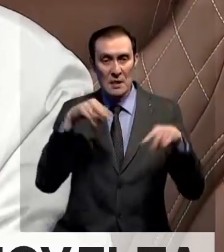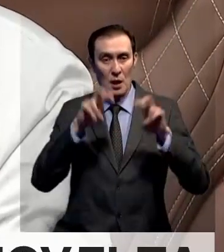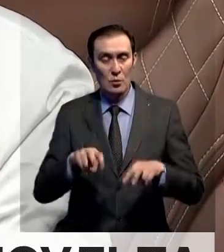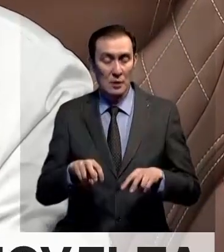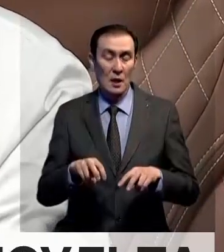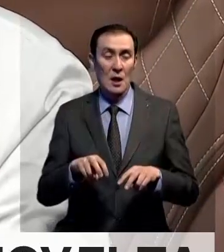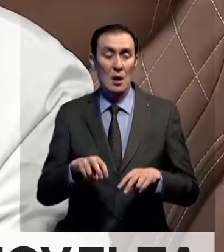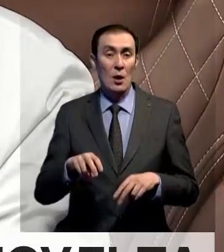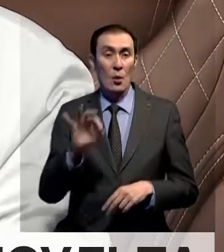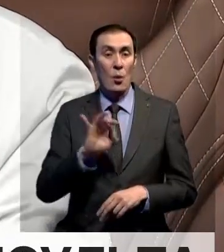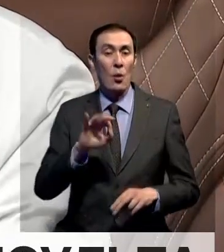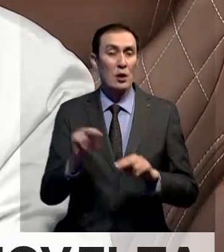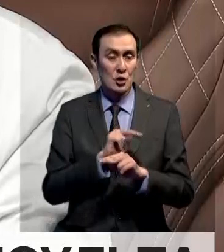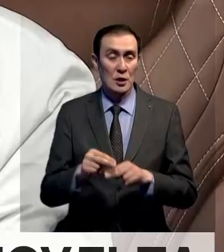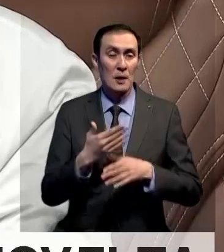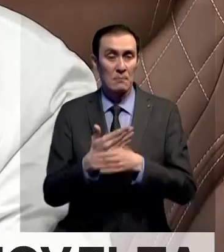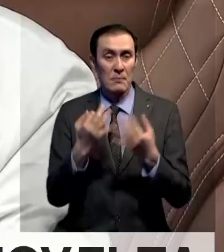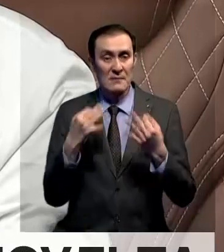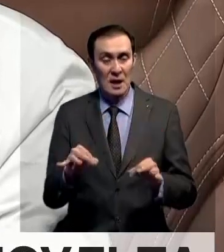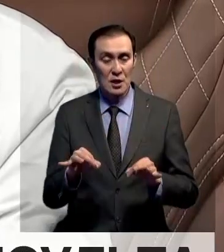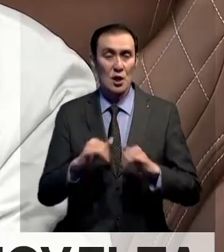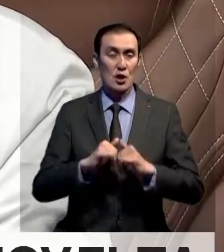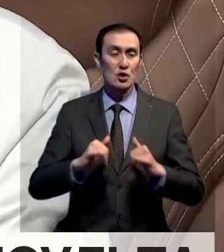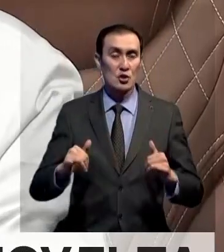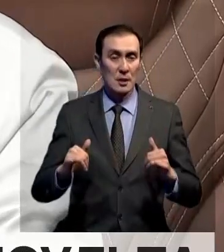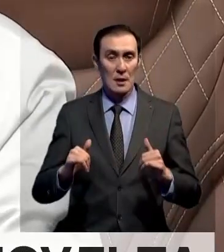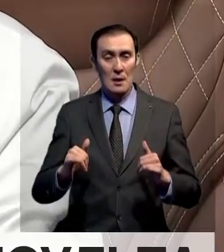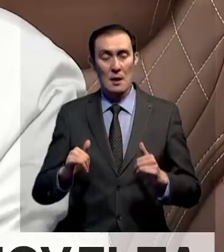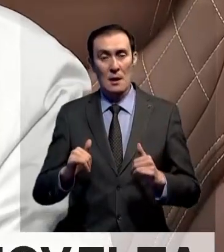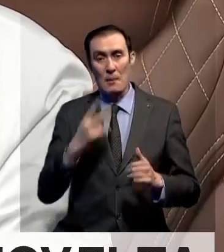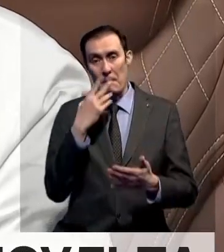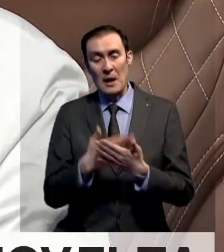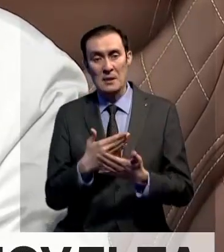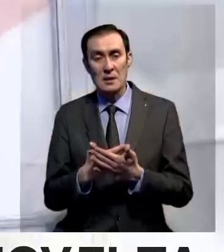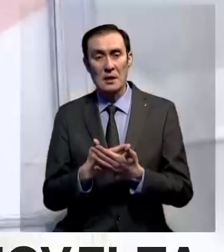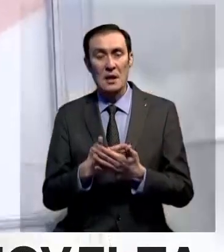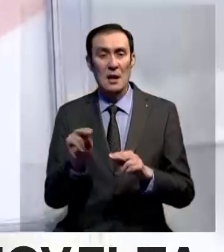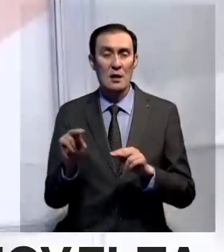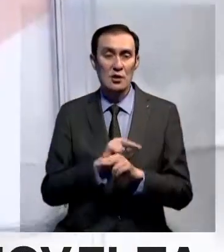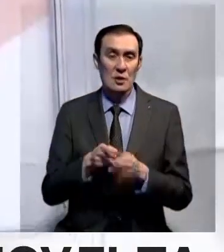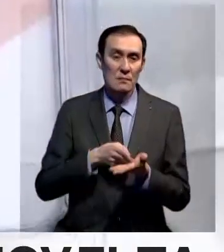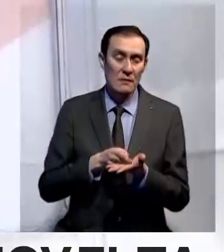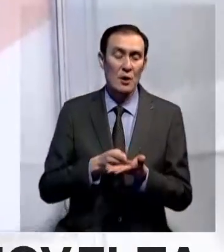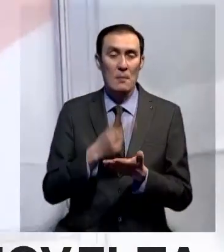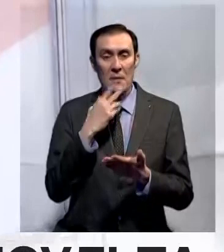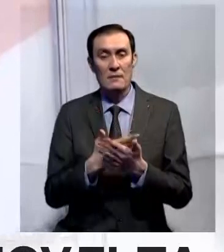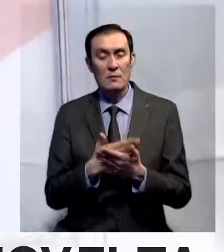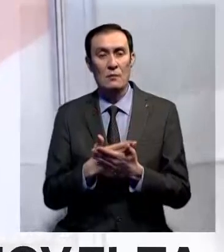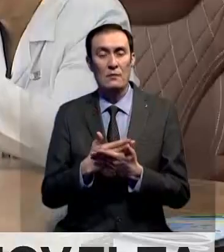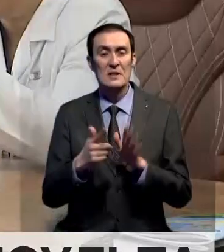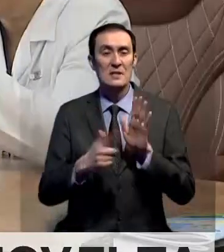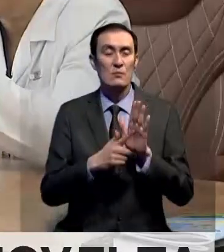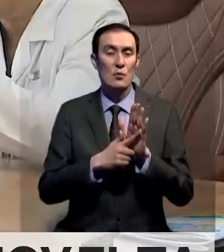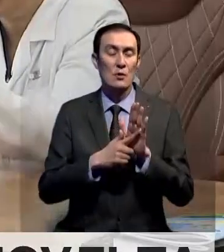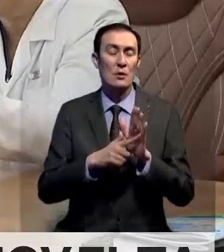В плане лечения оно позволяет нам расширить показания для вмешательства. Есть показатели по 7-й городской